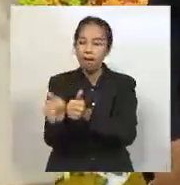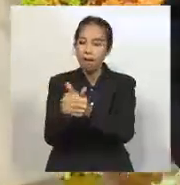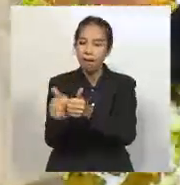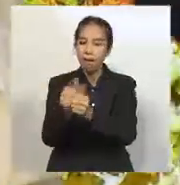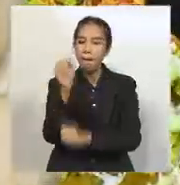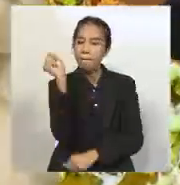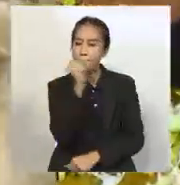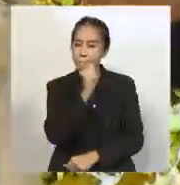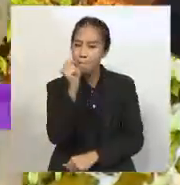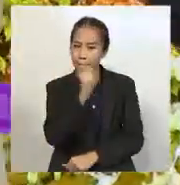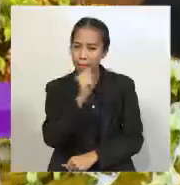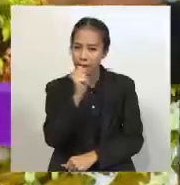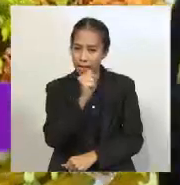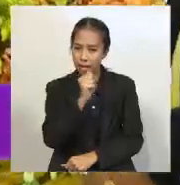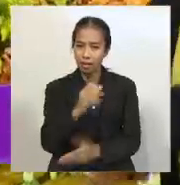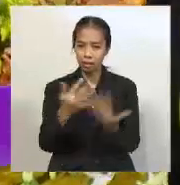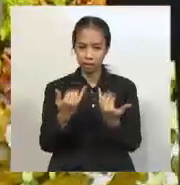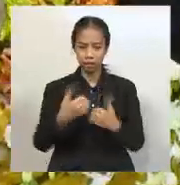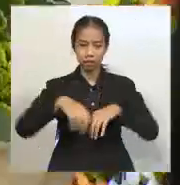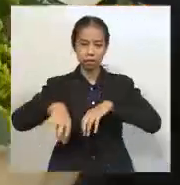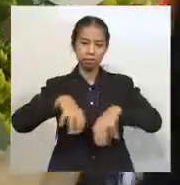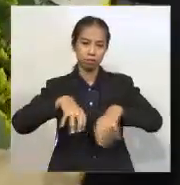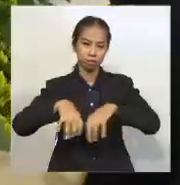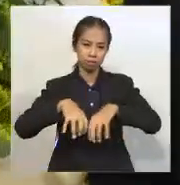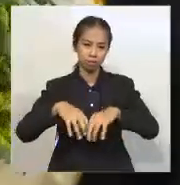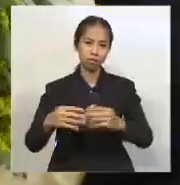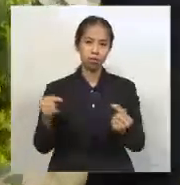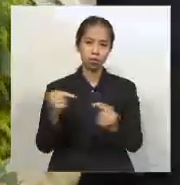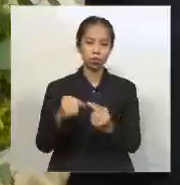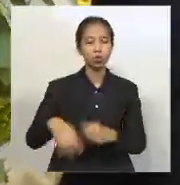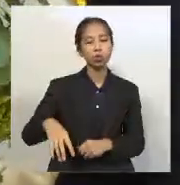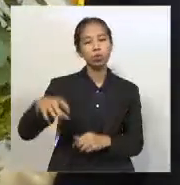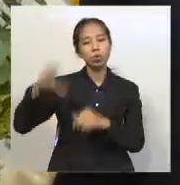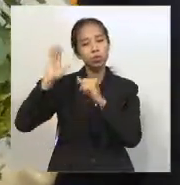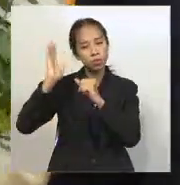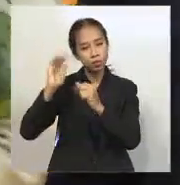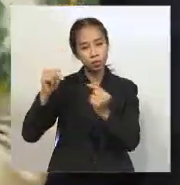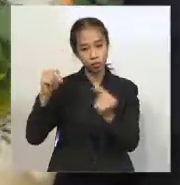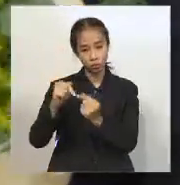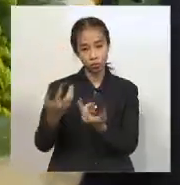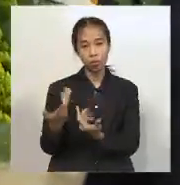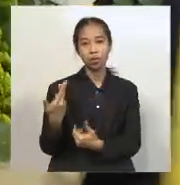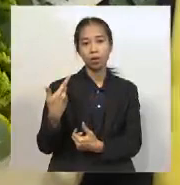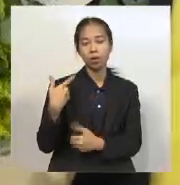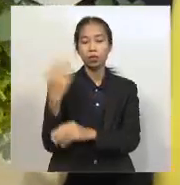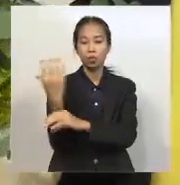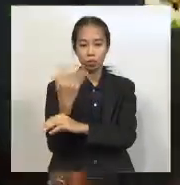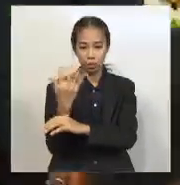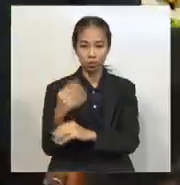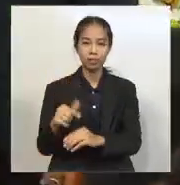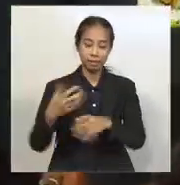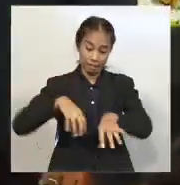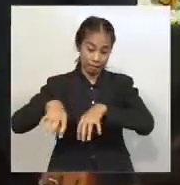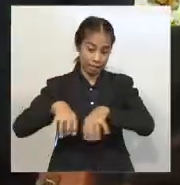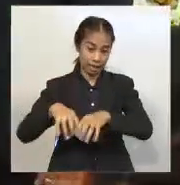แชมป์ประเทศไทยจัดโดยสำนักงานคณะกรรมการกิจการกระจายเสียงกิจการโทรทัศน์และกิจการโทรคมนาคมแห่ง